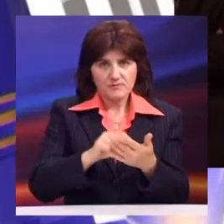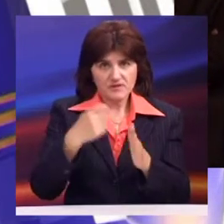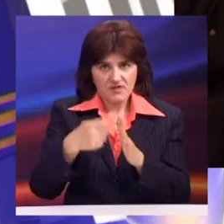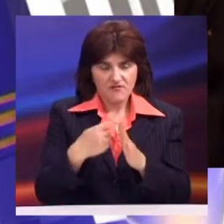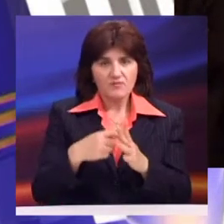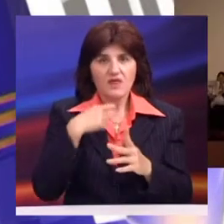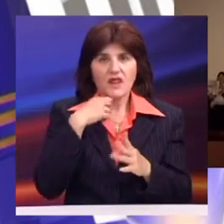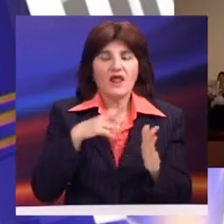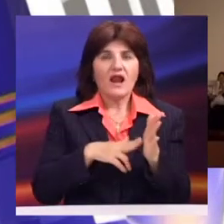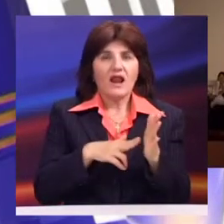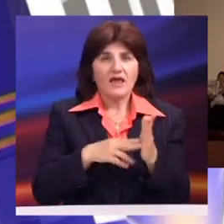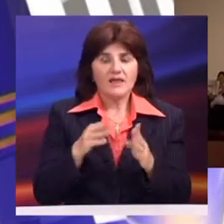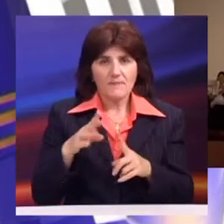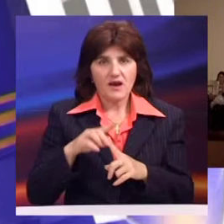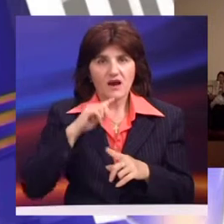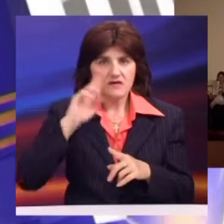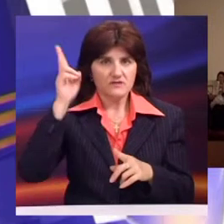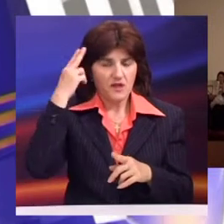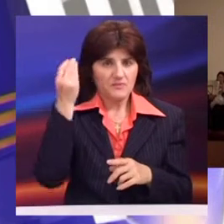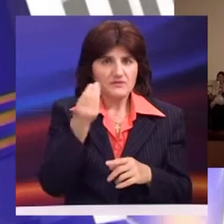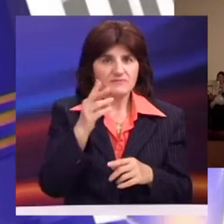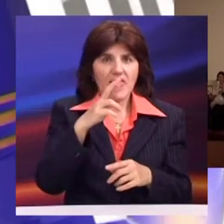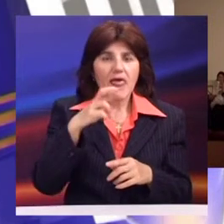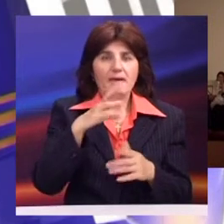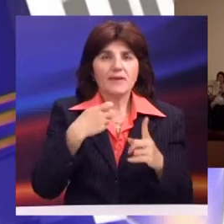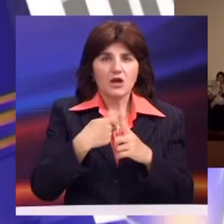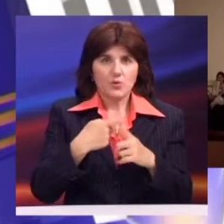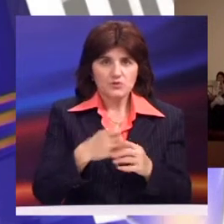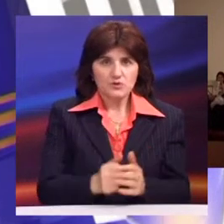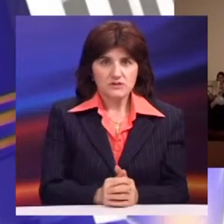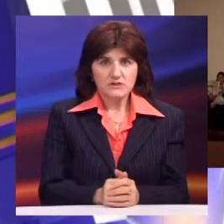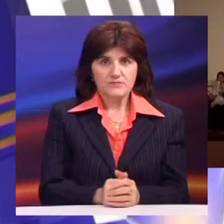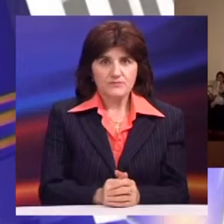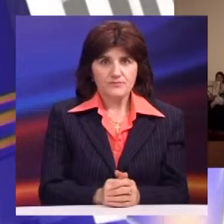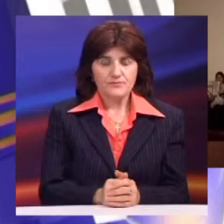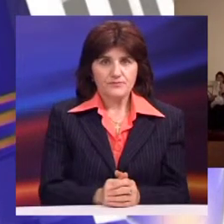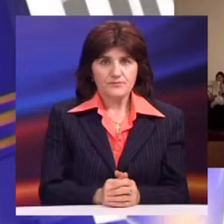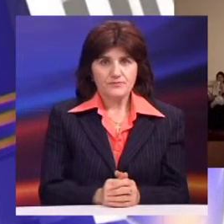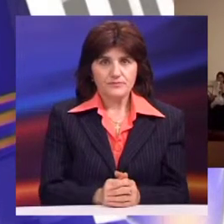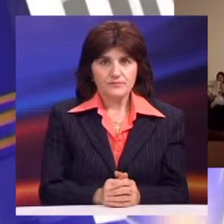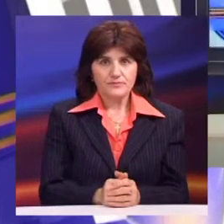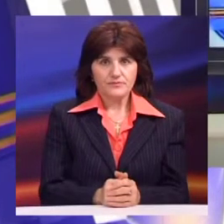Nikita Mihalkov i najpoznatiji srpski filmski stvaralac Emir Kusturica.